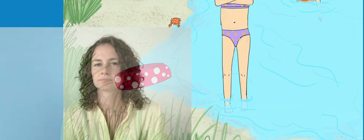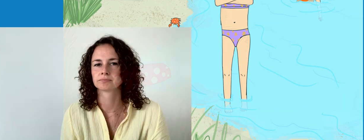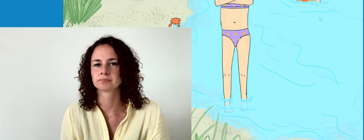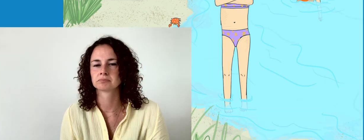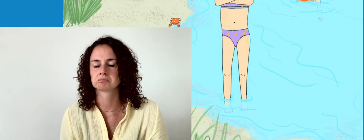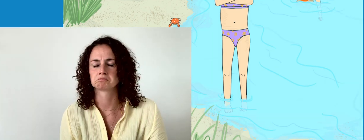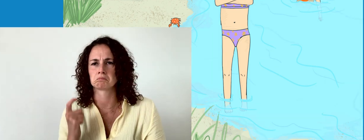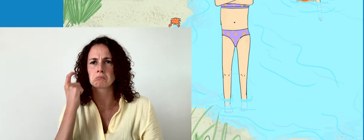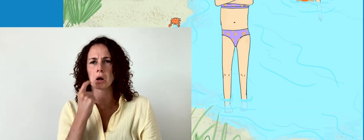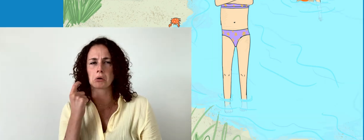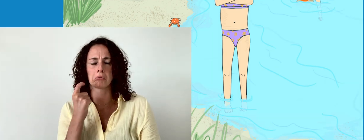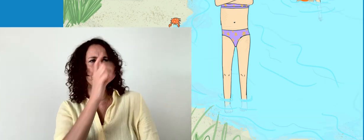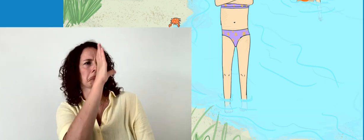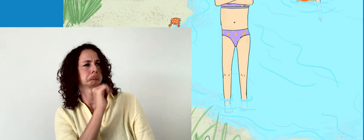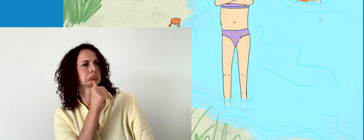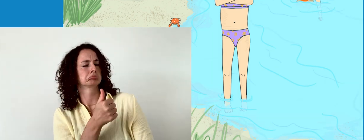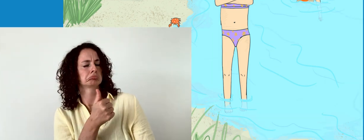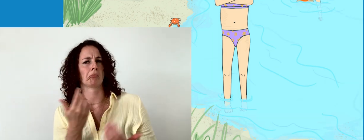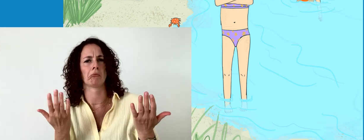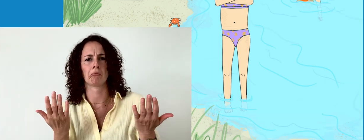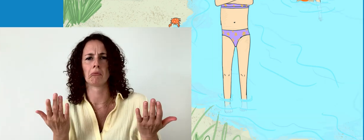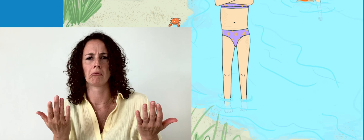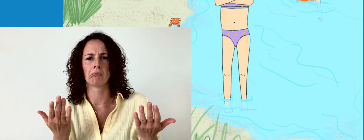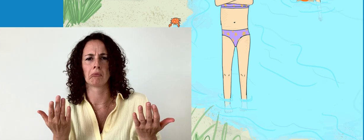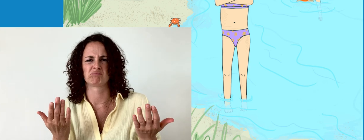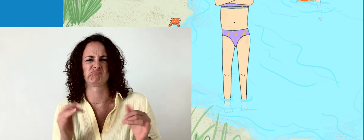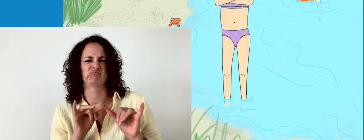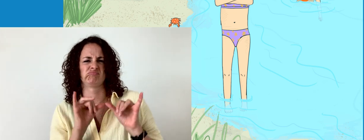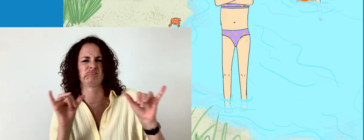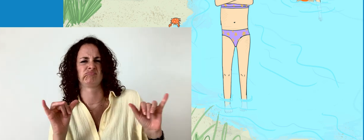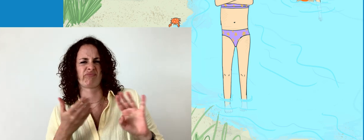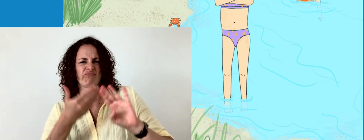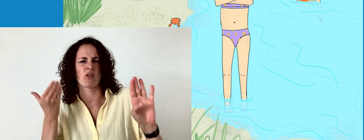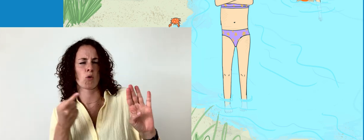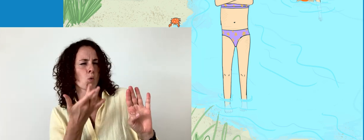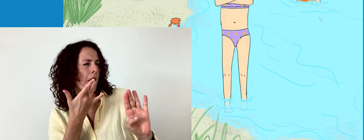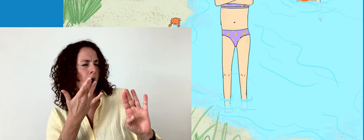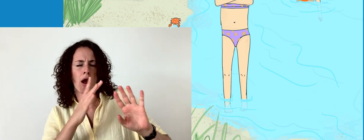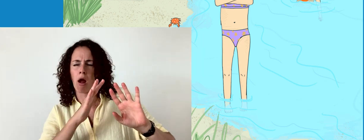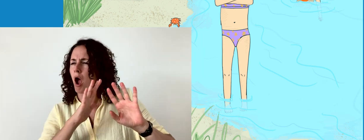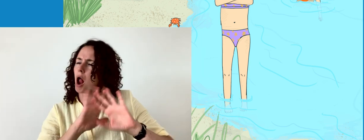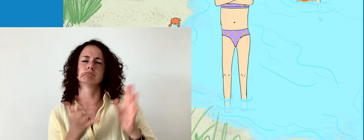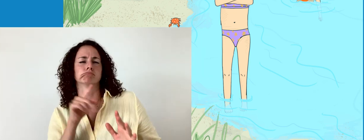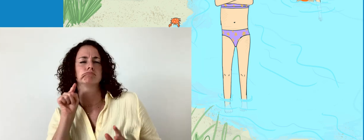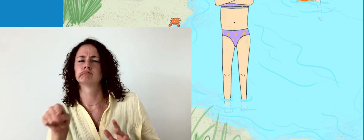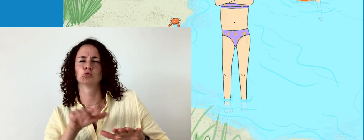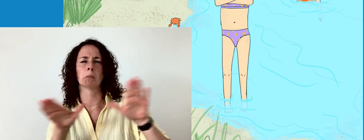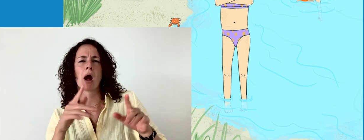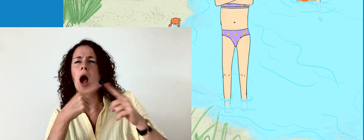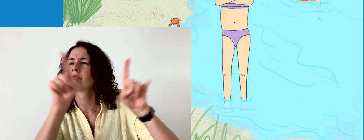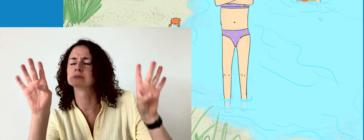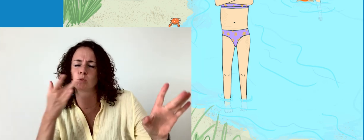Mare snapt het niet Vreemd, denkt ze Daarnet wilde ze niets anders doen dan zwemmen